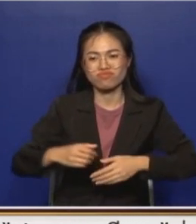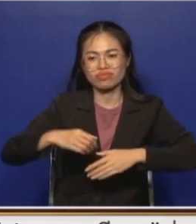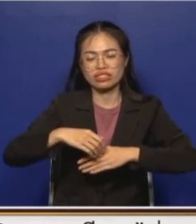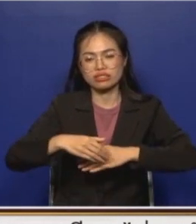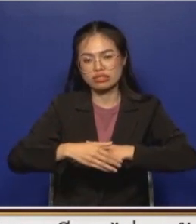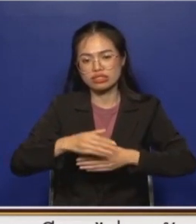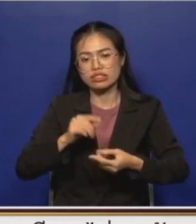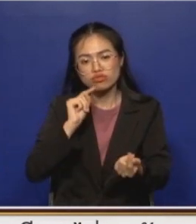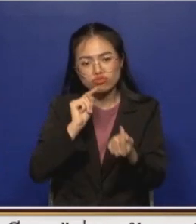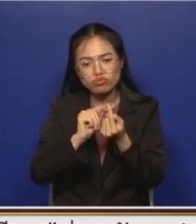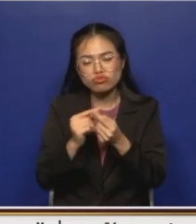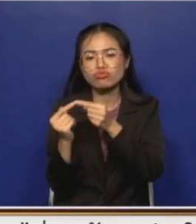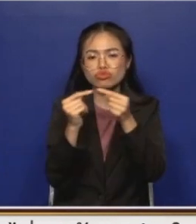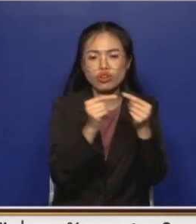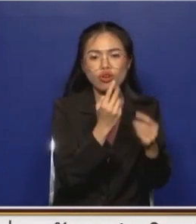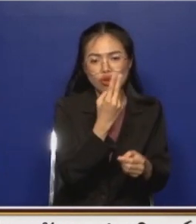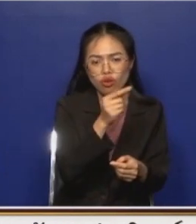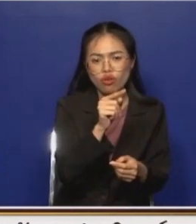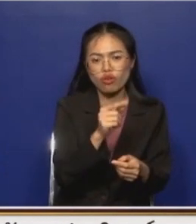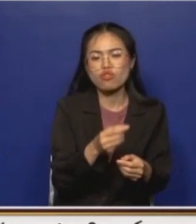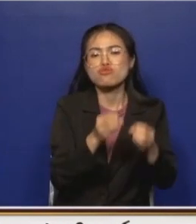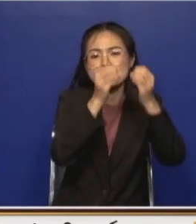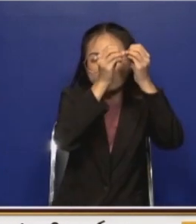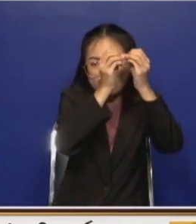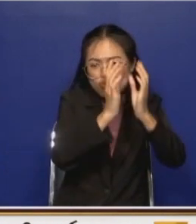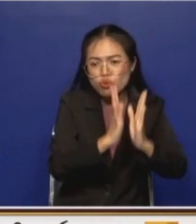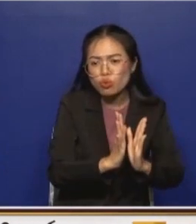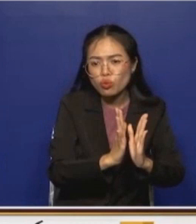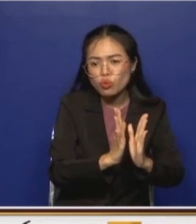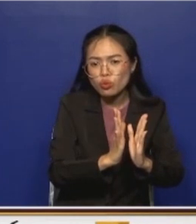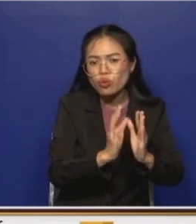าท่านหนึ่งสั่งปิด26อำเภอฮะ